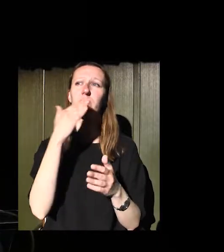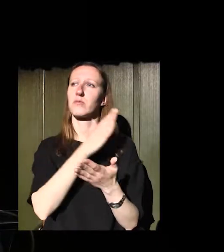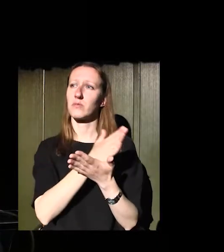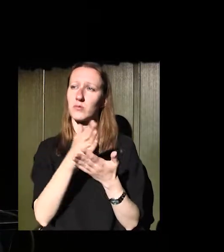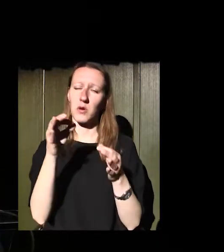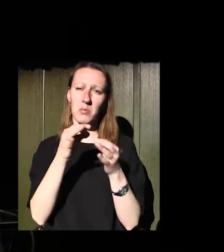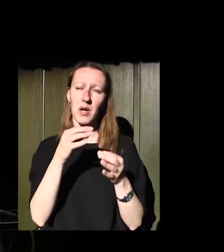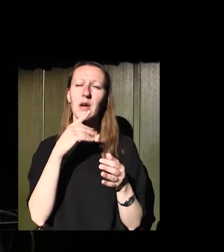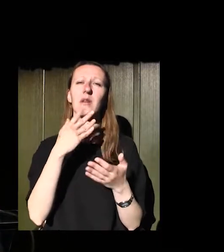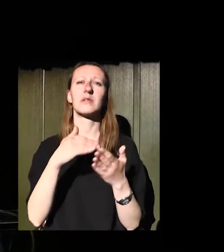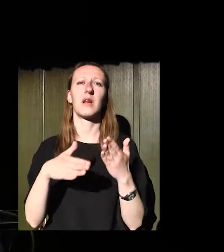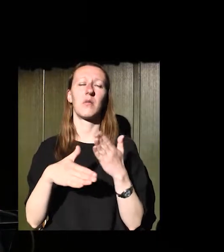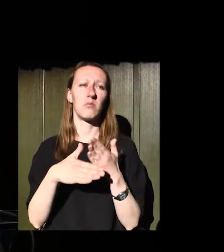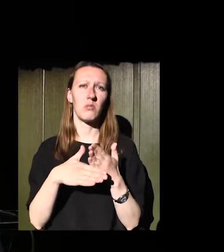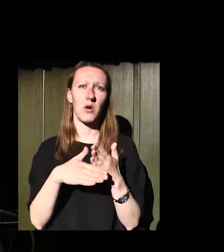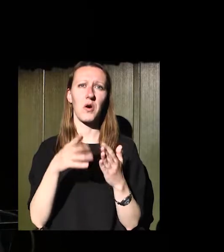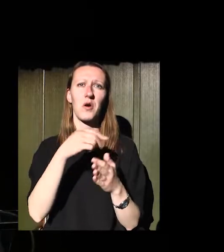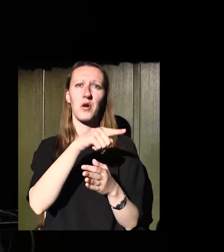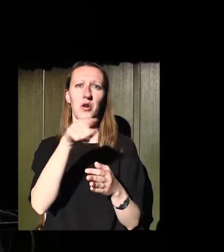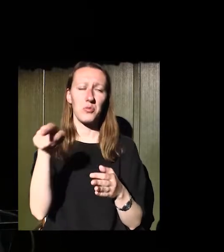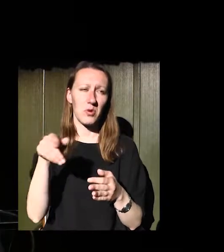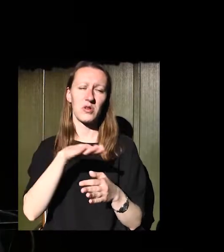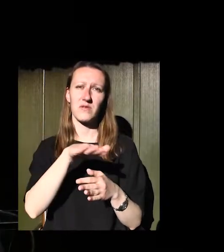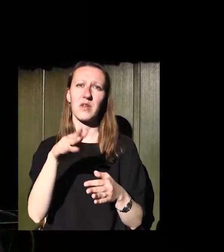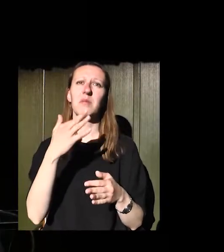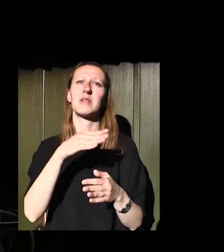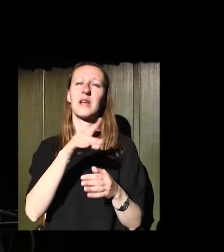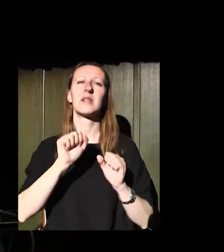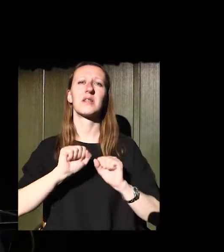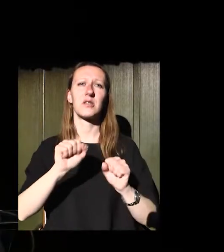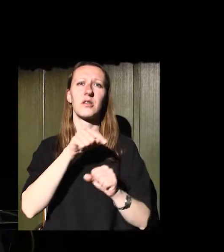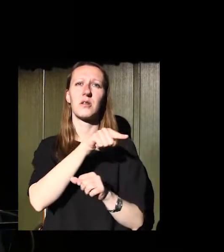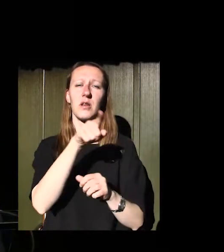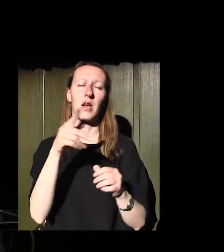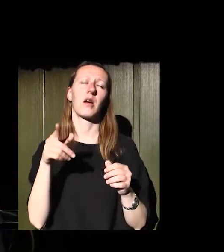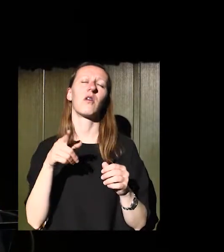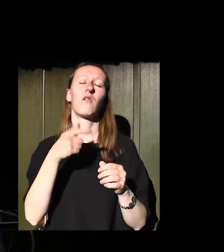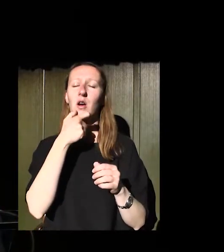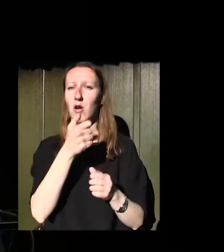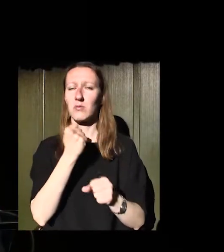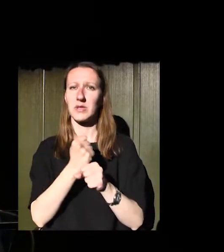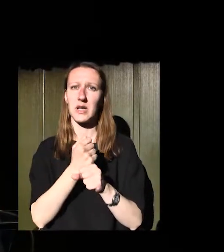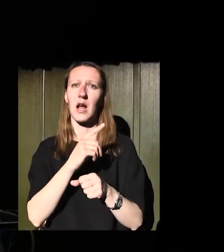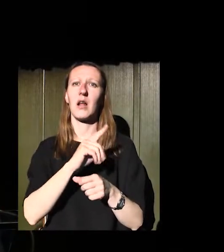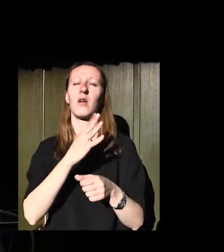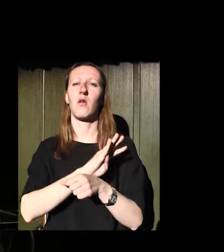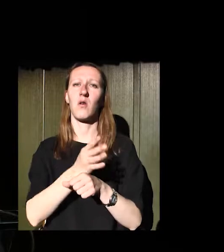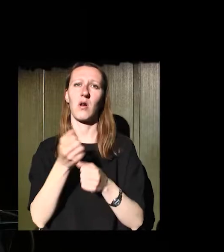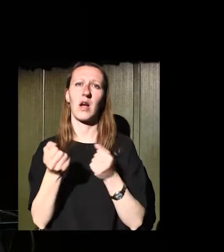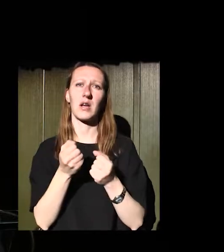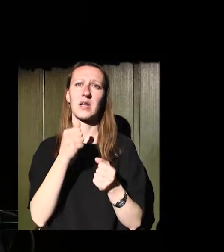serie di misure a favore degli esercenti per tutelare la loro attività durante la